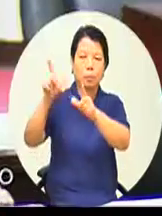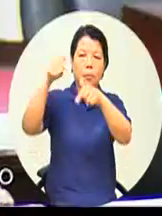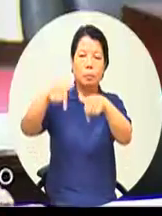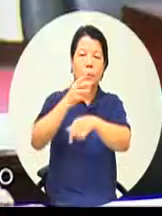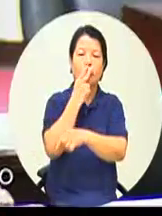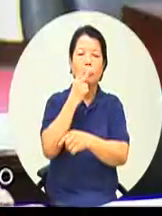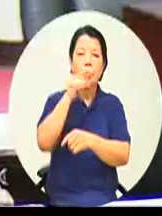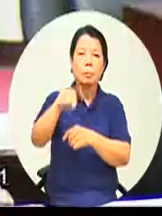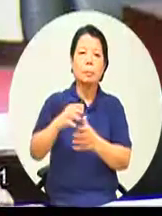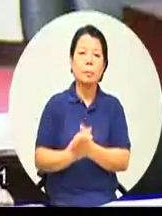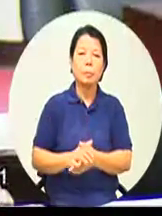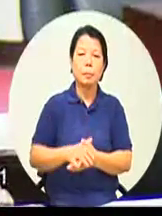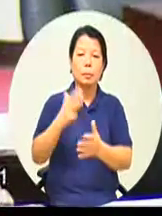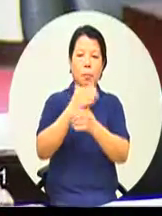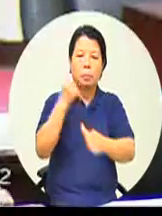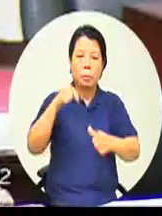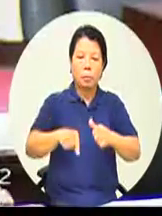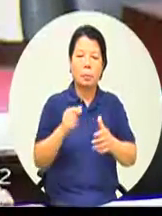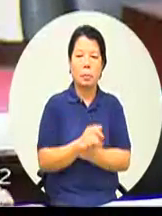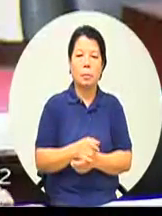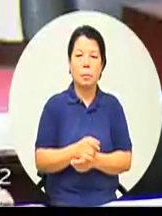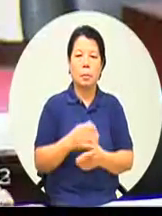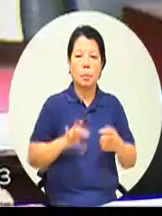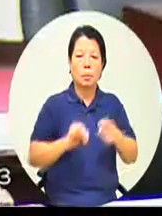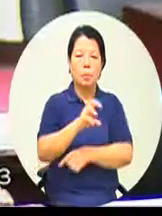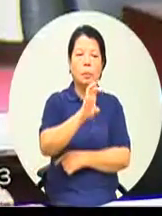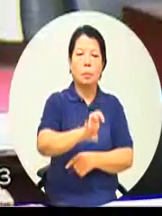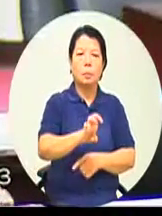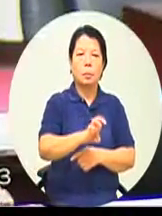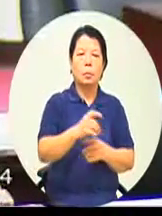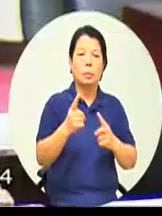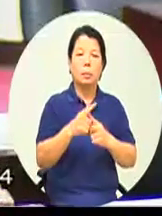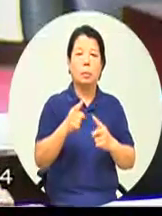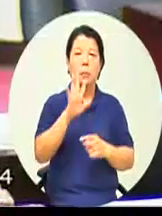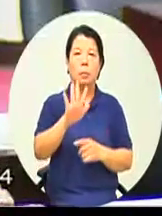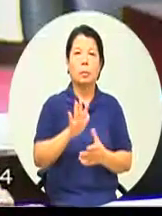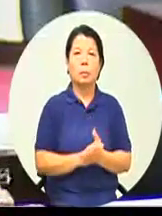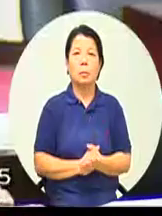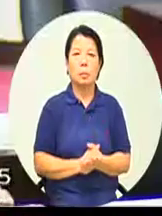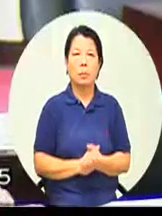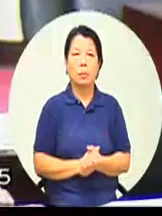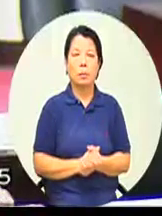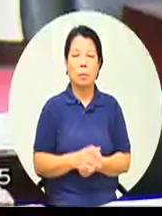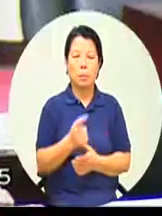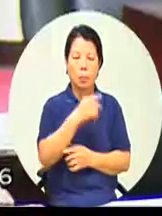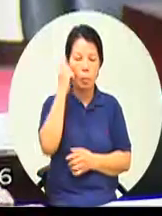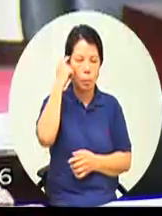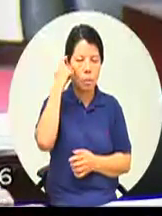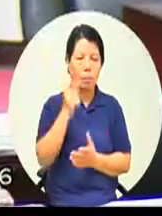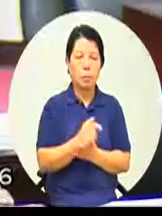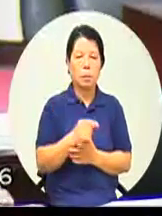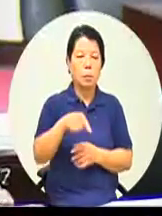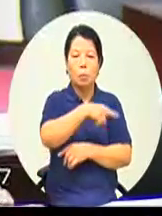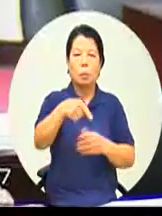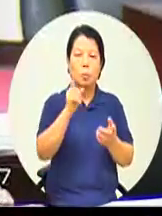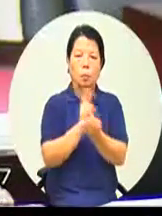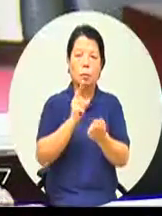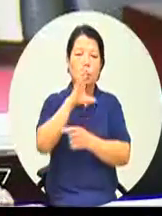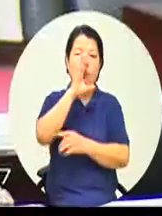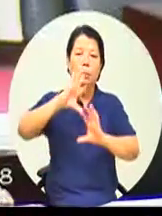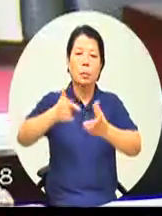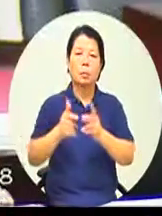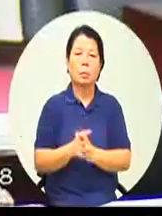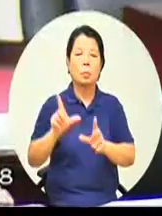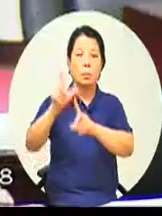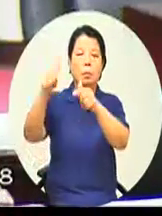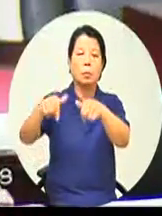里，东南亚的第二代在这里有达到 10% 以上的人口。那所以我们如果对泰国、对东